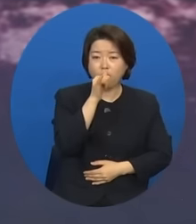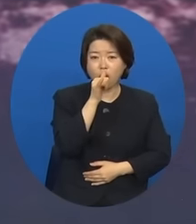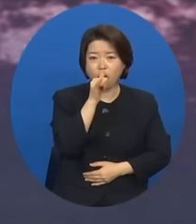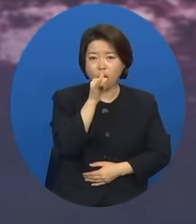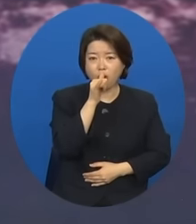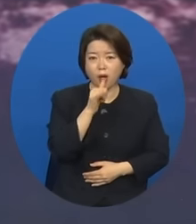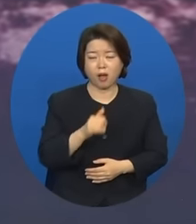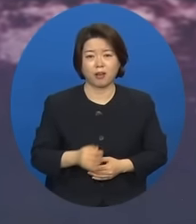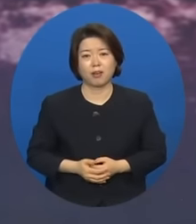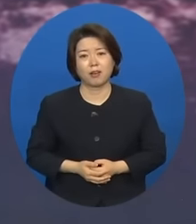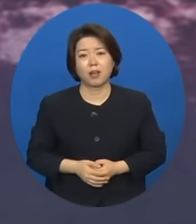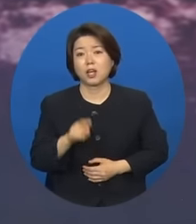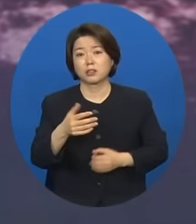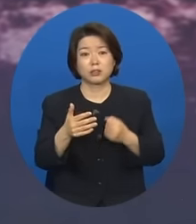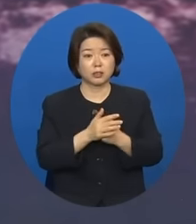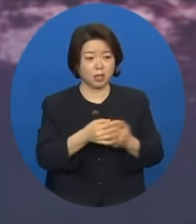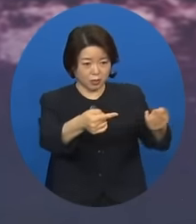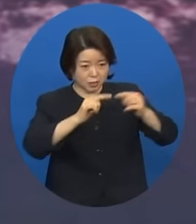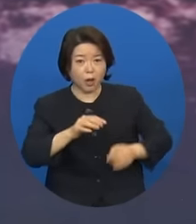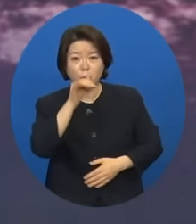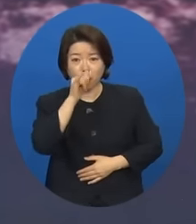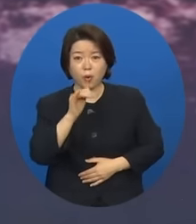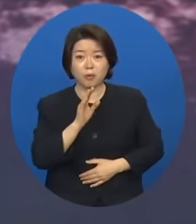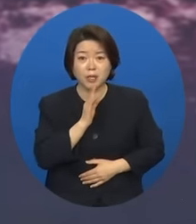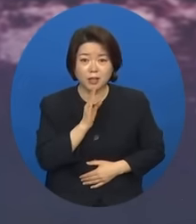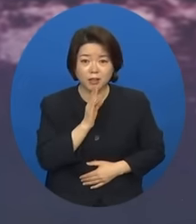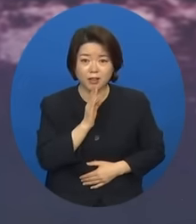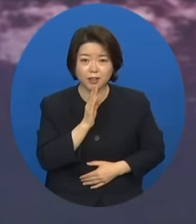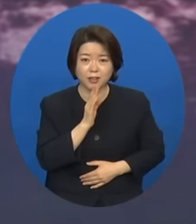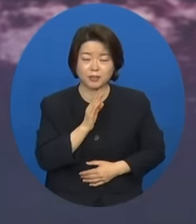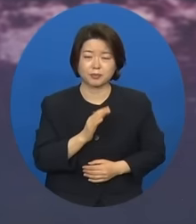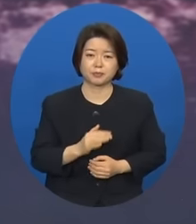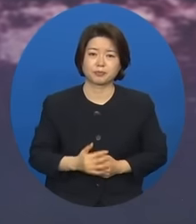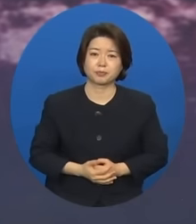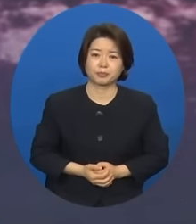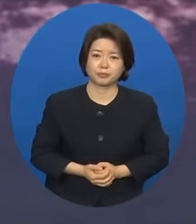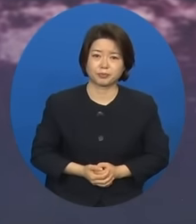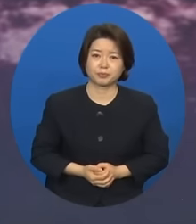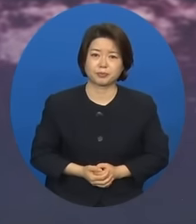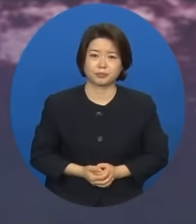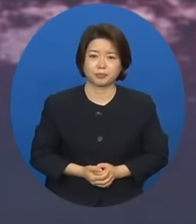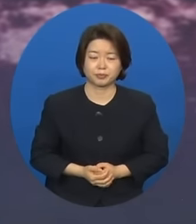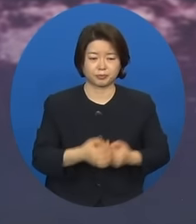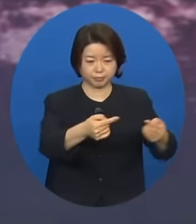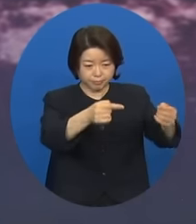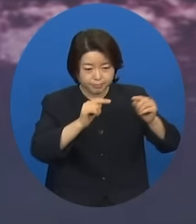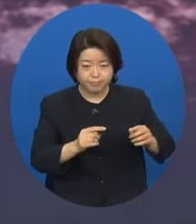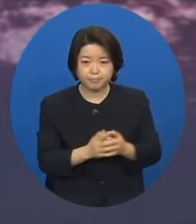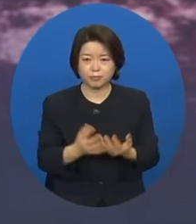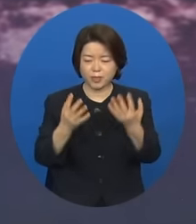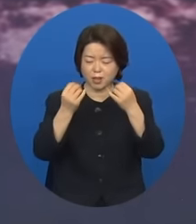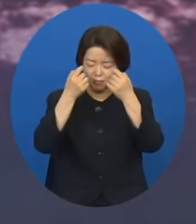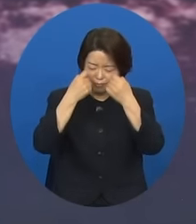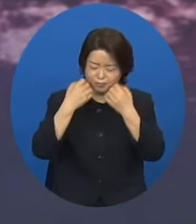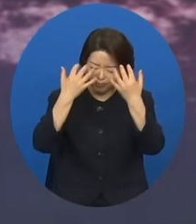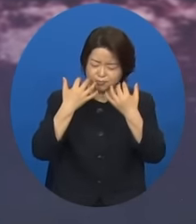심정 그것 때문에 나오진 거 아니에요 나오셔서 얼마나